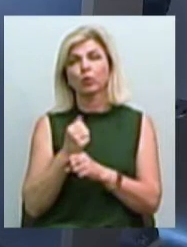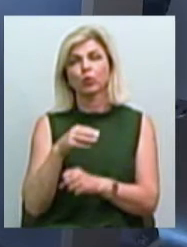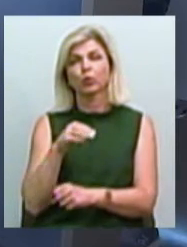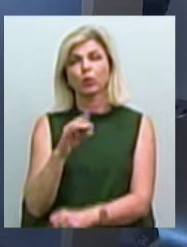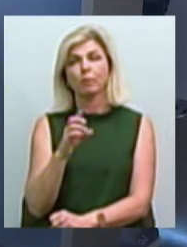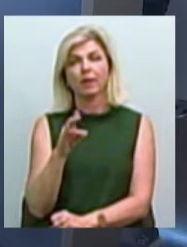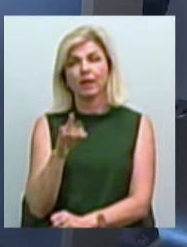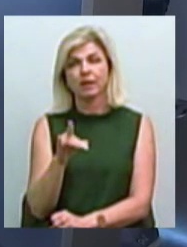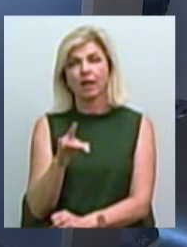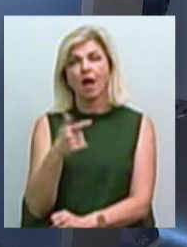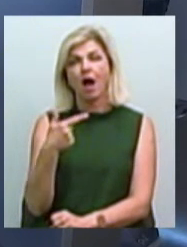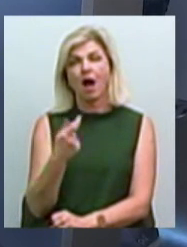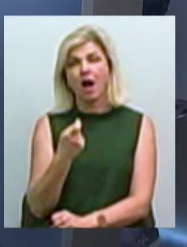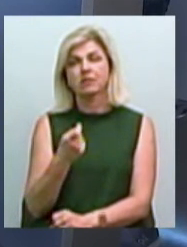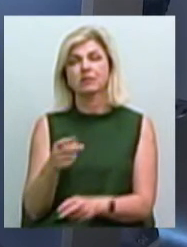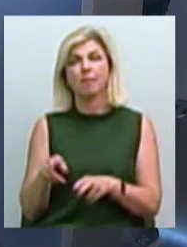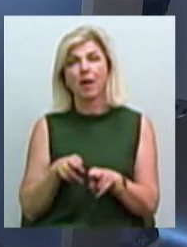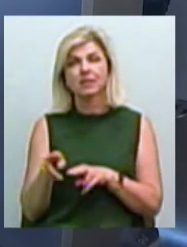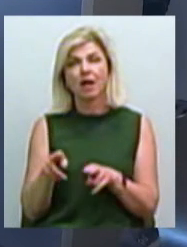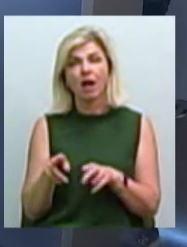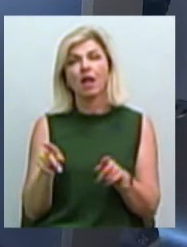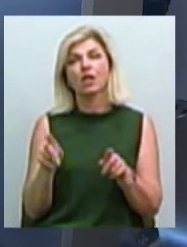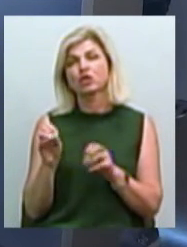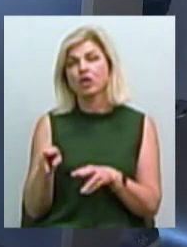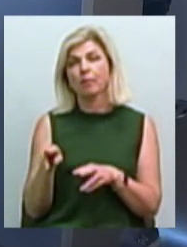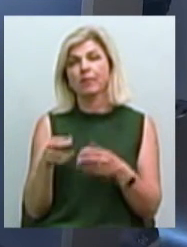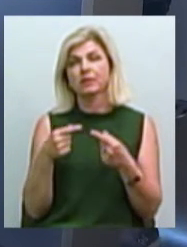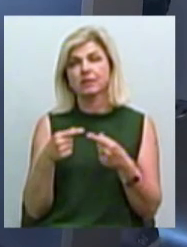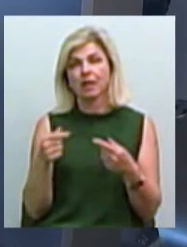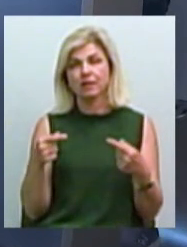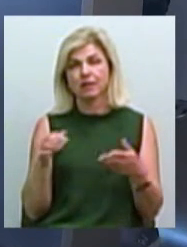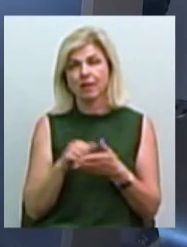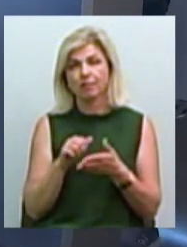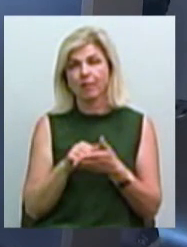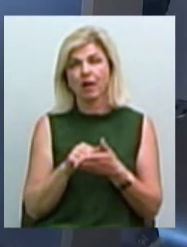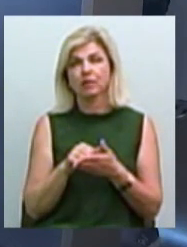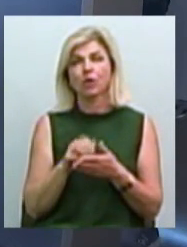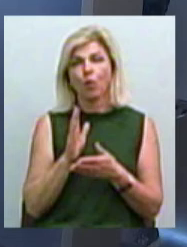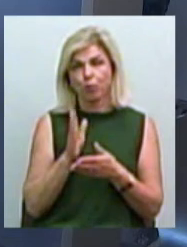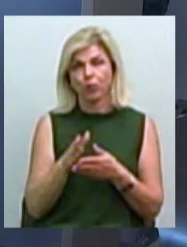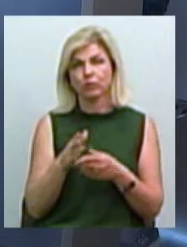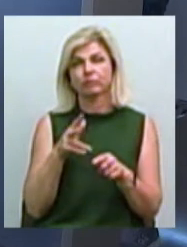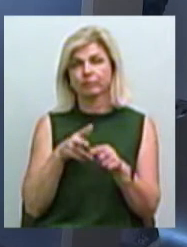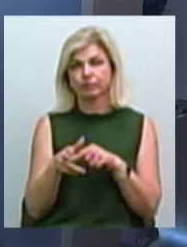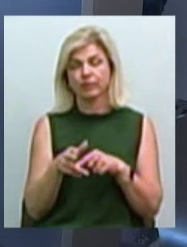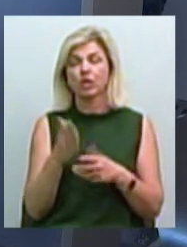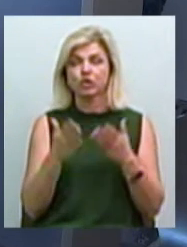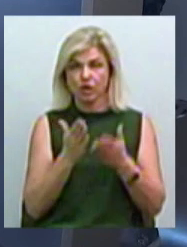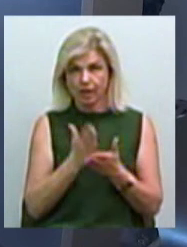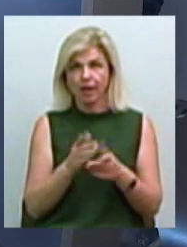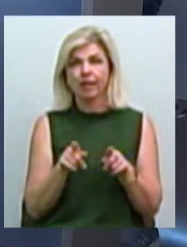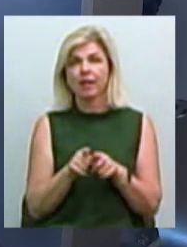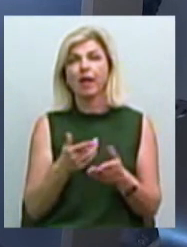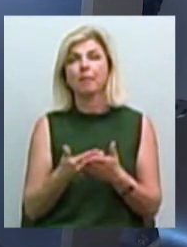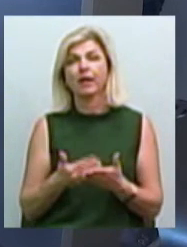самих газових магістралей і інше, чим вони займаються, відріжуть, приватизують. Чи є такі приклади у нас, чи можливо це? Я